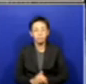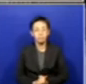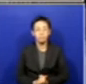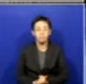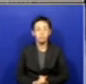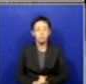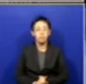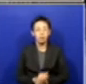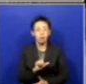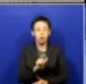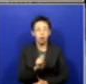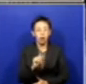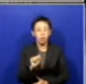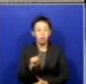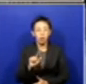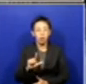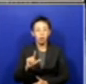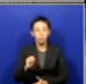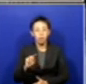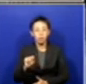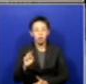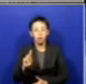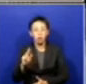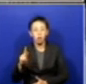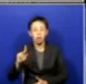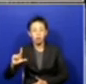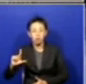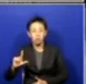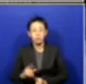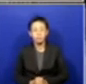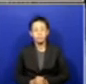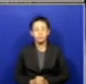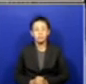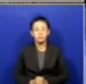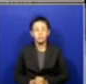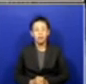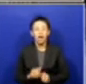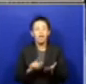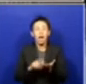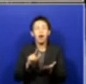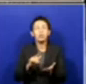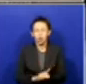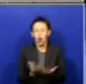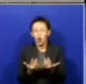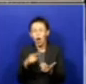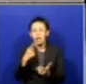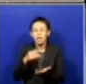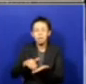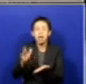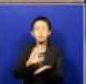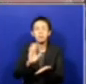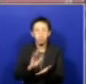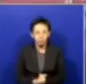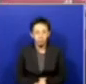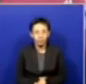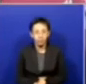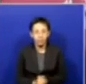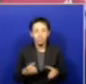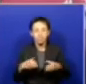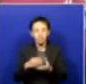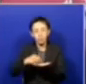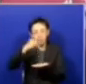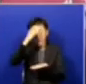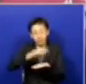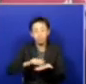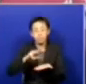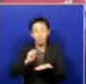ลออถอลอมอตอรอคอลอค่ะลาออกเถอะค่ะลุงไม่ต้องรอใครมาไล่ตามที่กลุ่มนักศึกษาและเยาวช